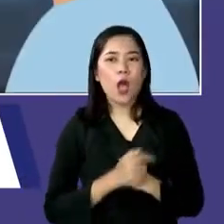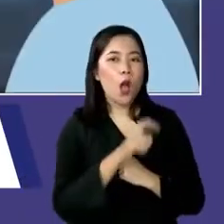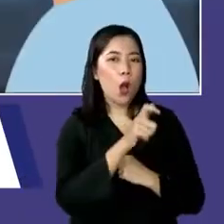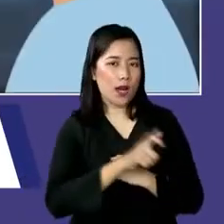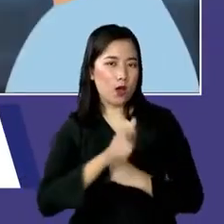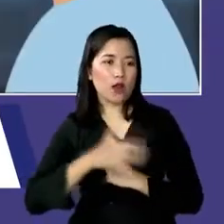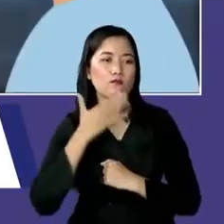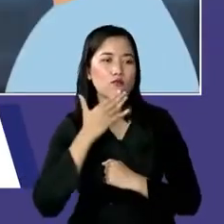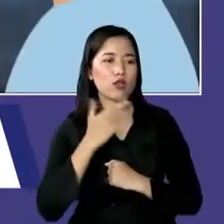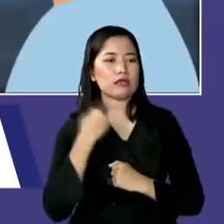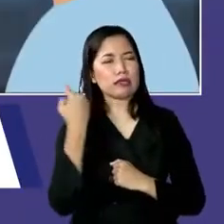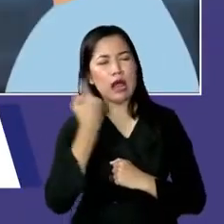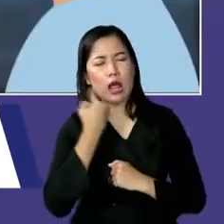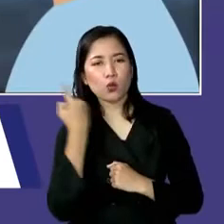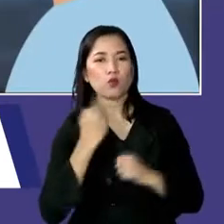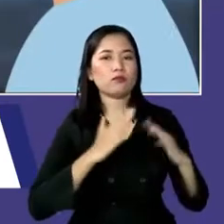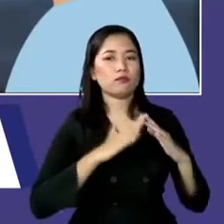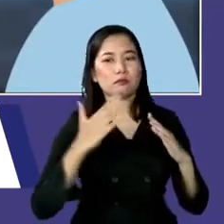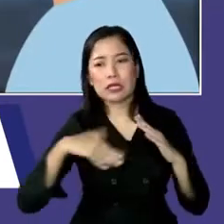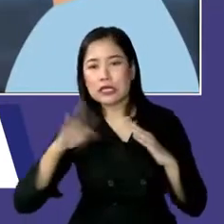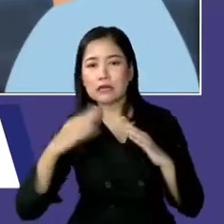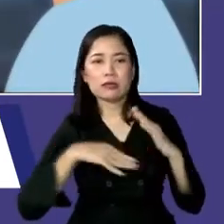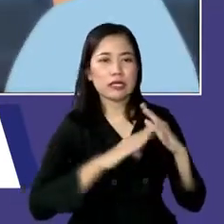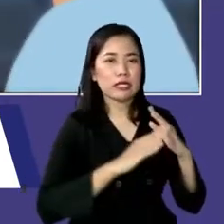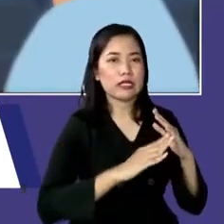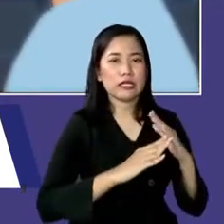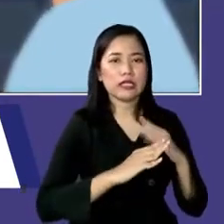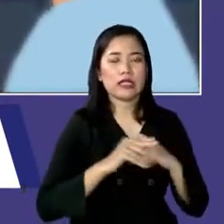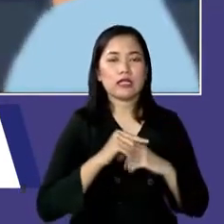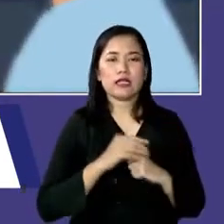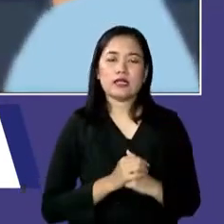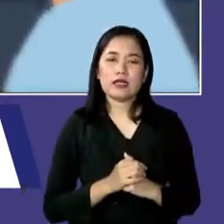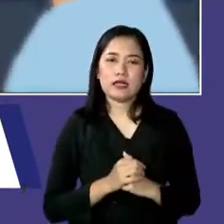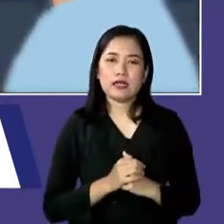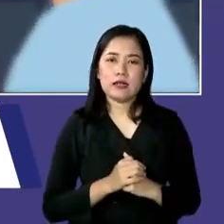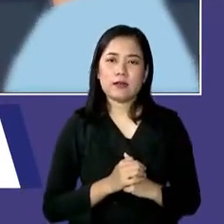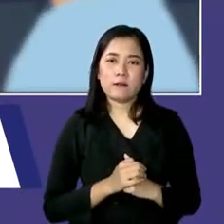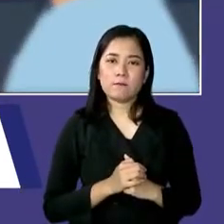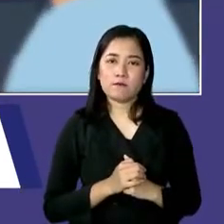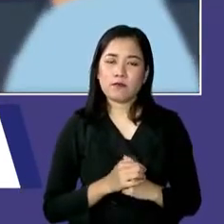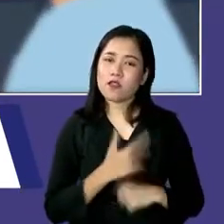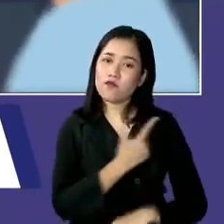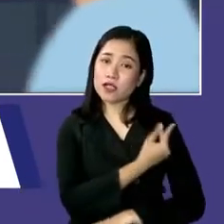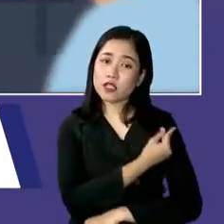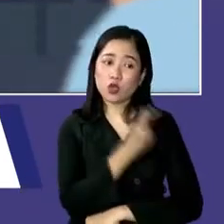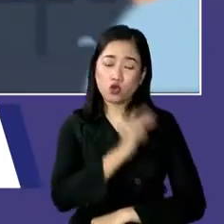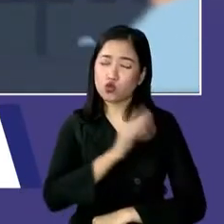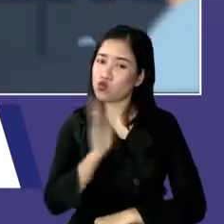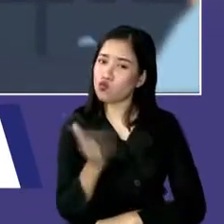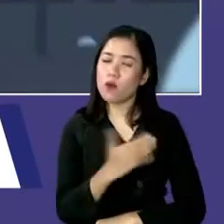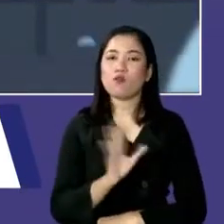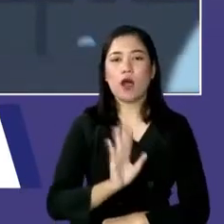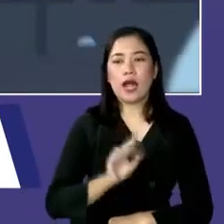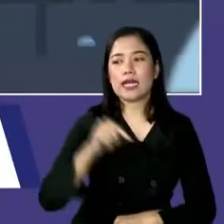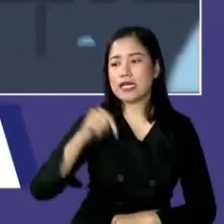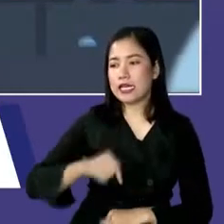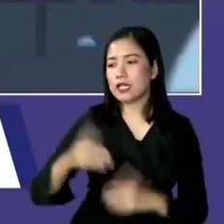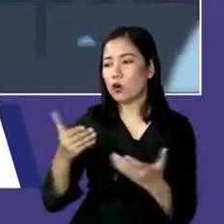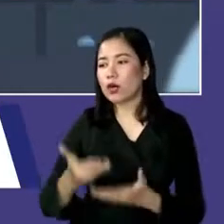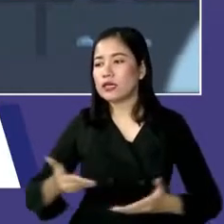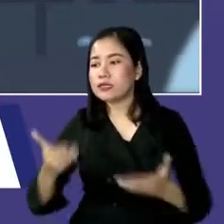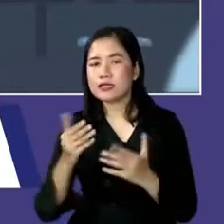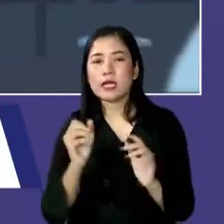mobilitas yang tinggi jadi ini bukan untuk seluruh rakyat sehingga eh karena ini kondisinya